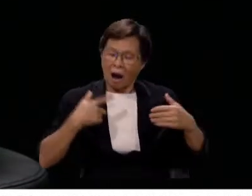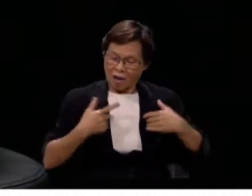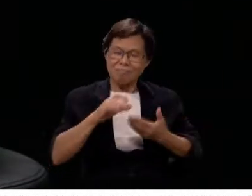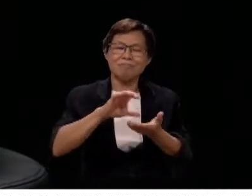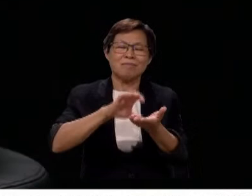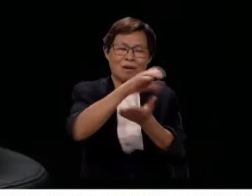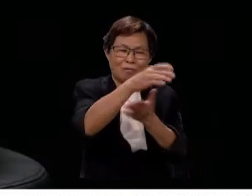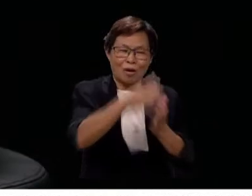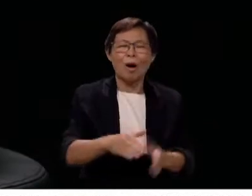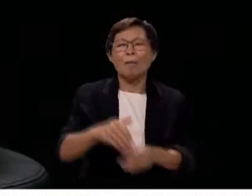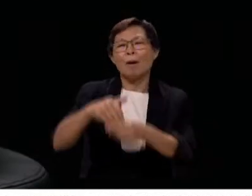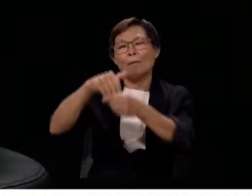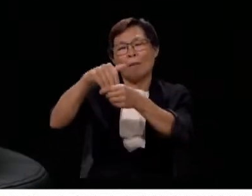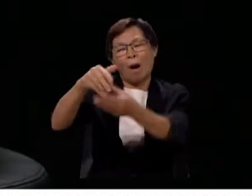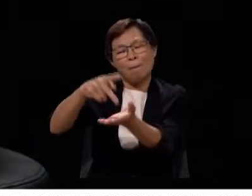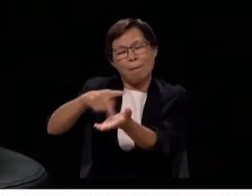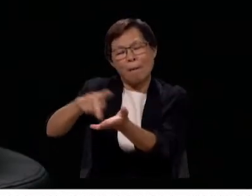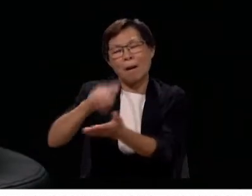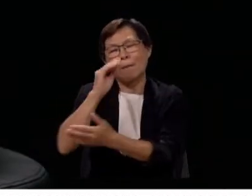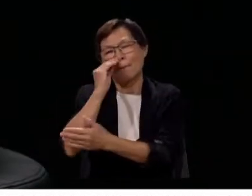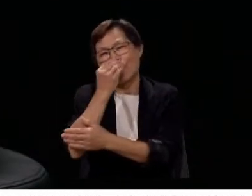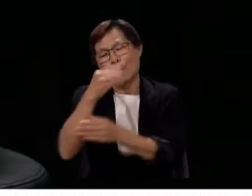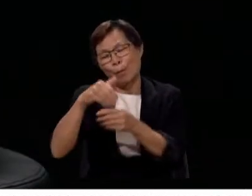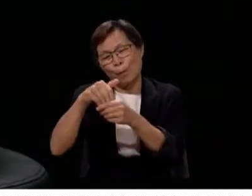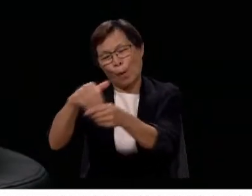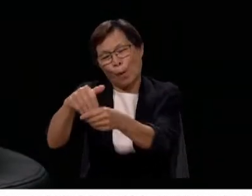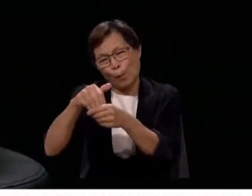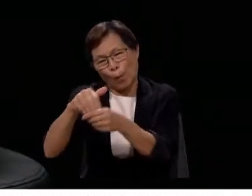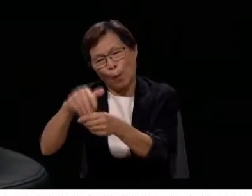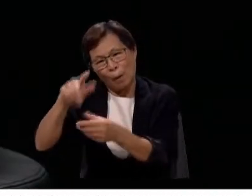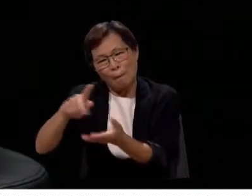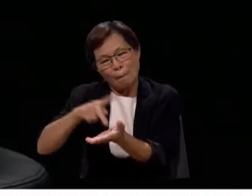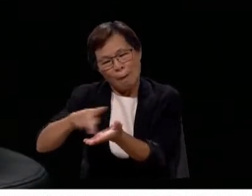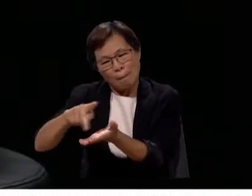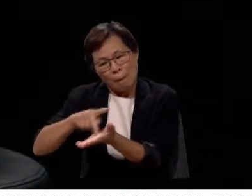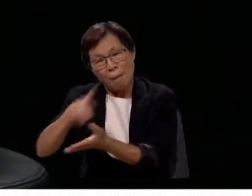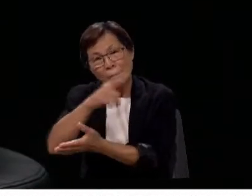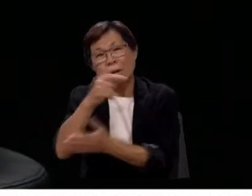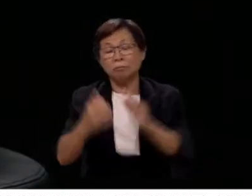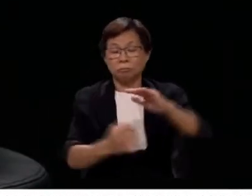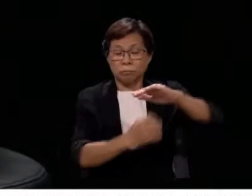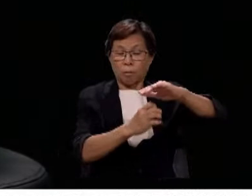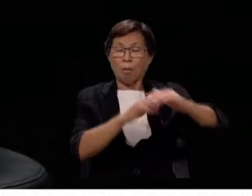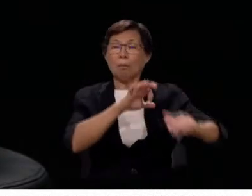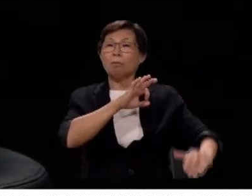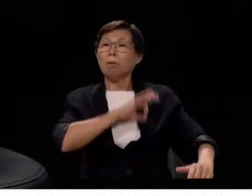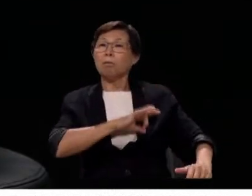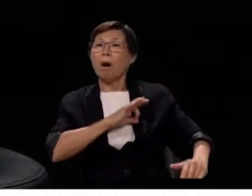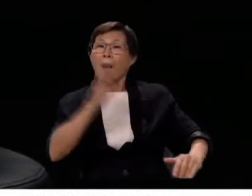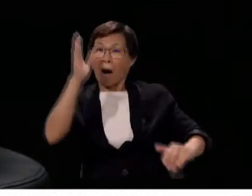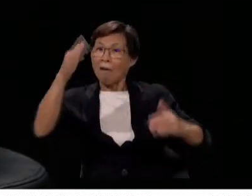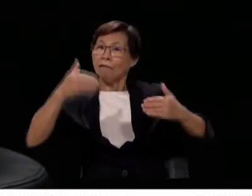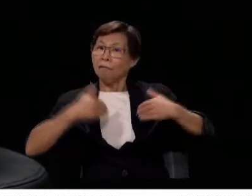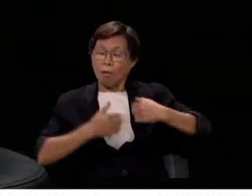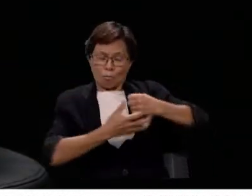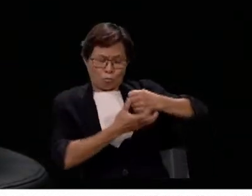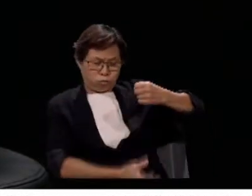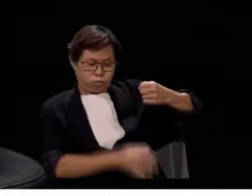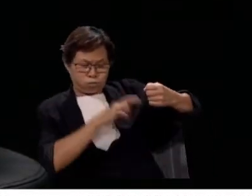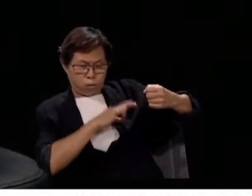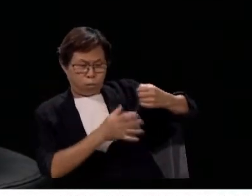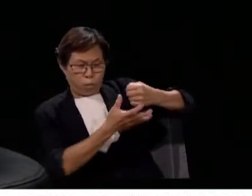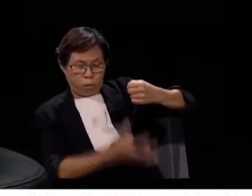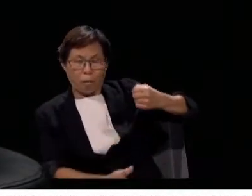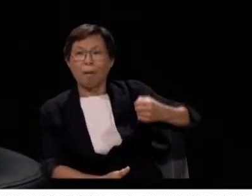dividen dan bila ini berlaku maka sudah pasti elemen keuntungan itu akan ada tetapi